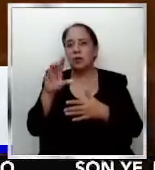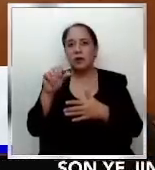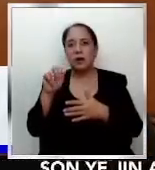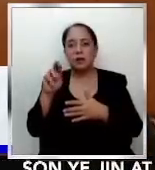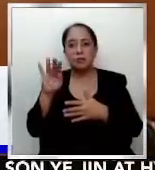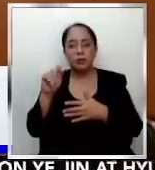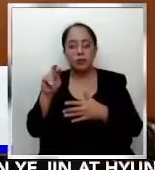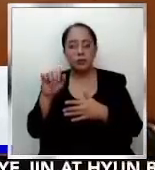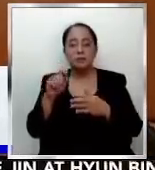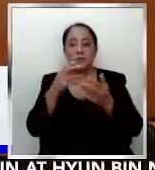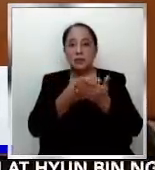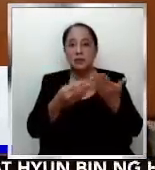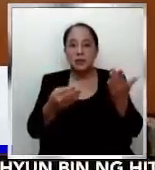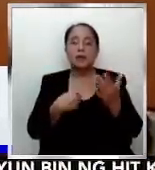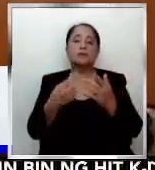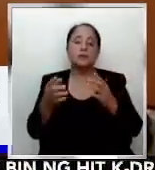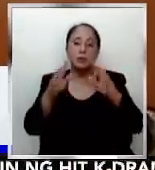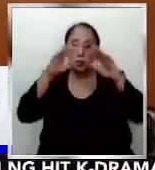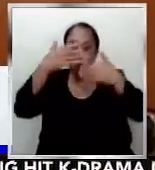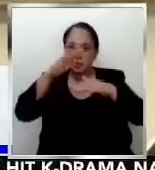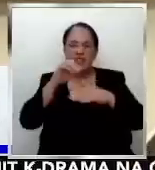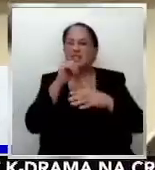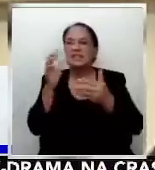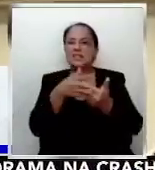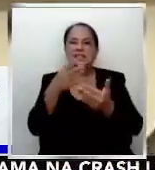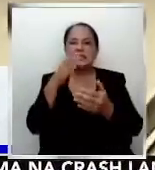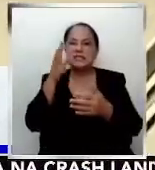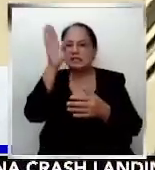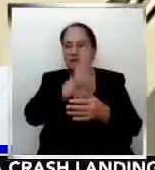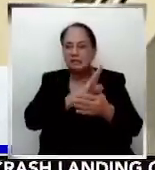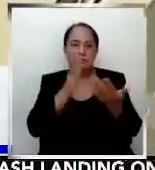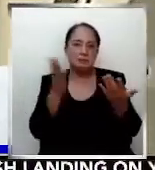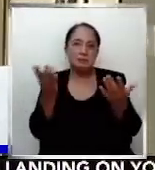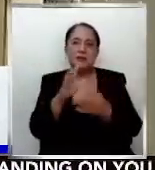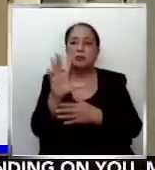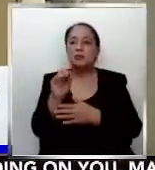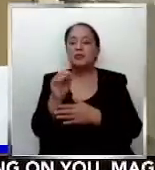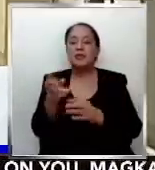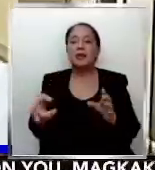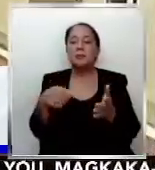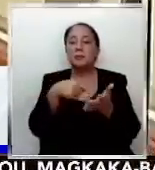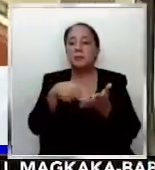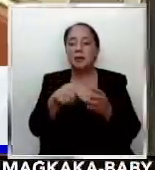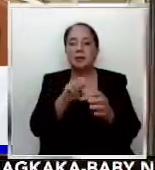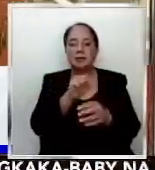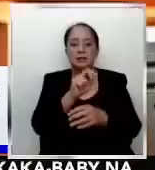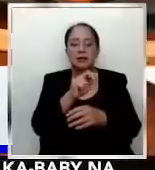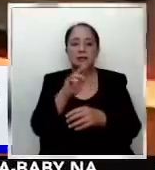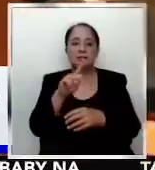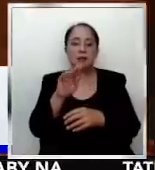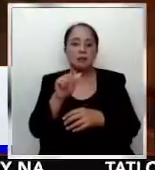ng babiyahe, kaya hindi ito madaling mababasag. 50 pesos ang pamasahe mula San Pablo hanggang Lucena at